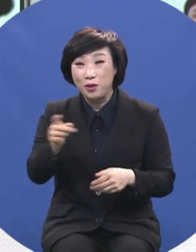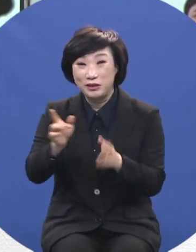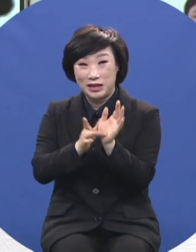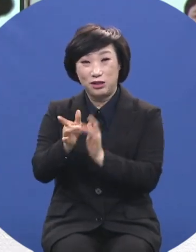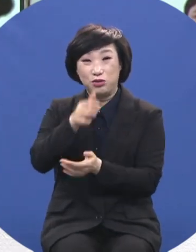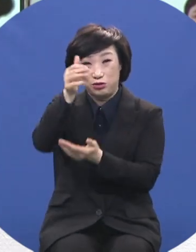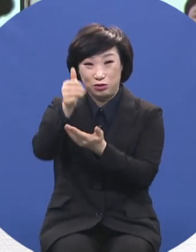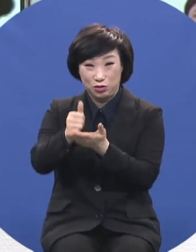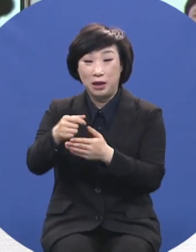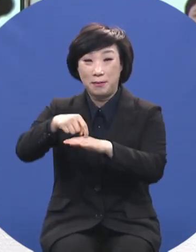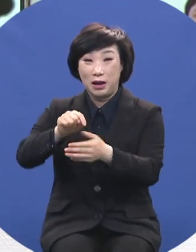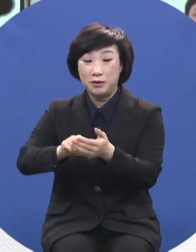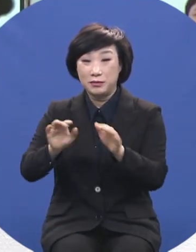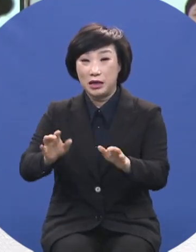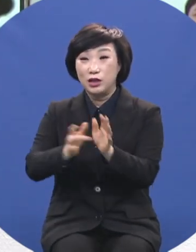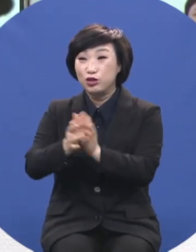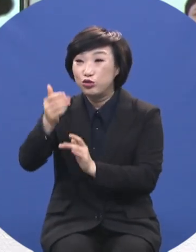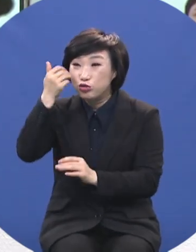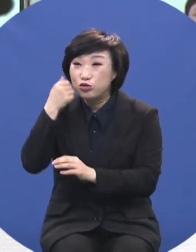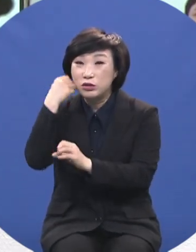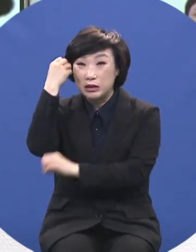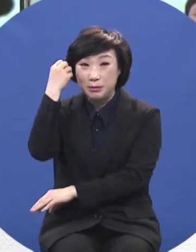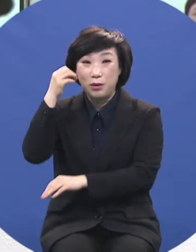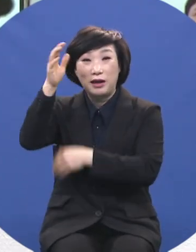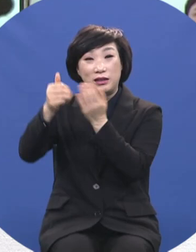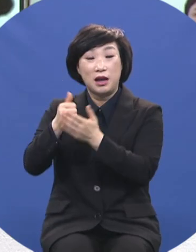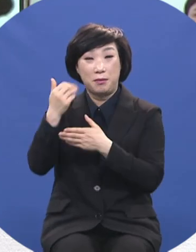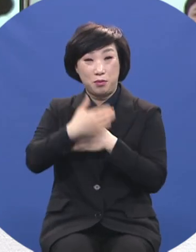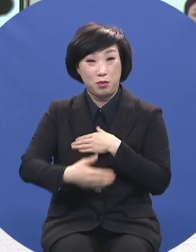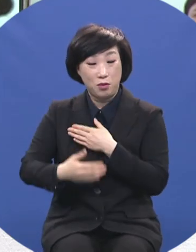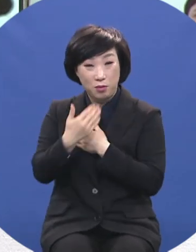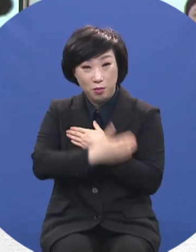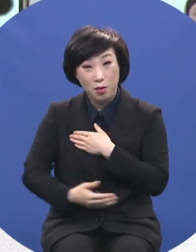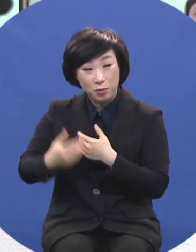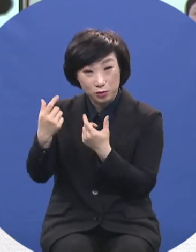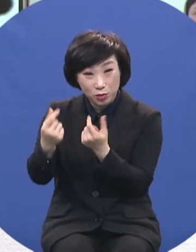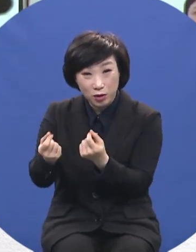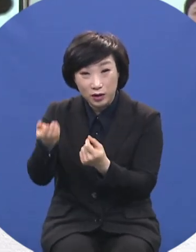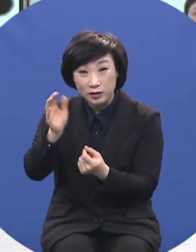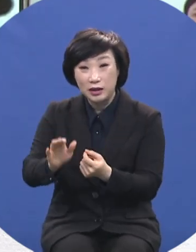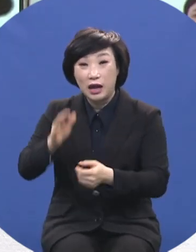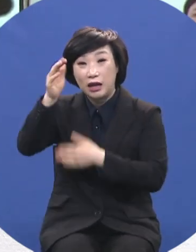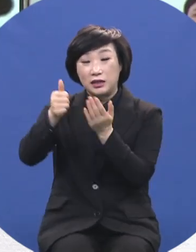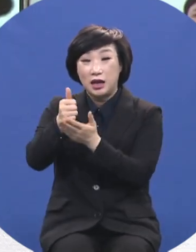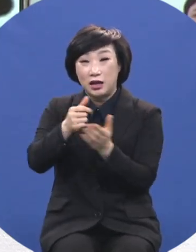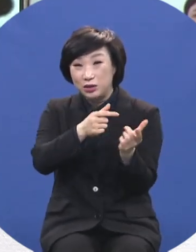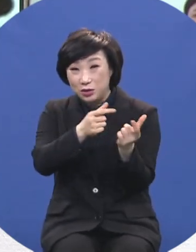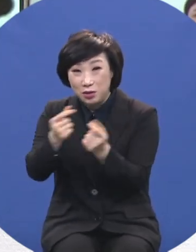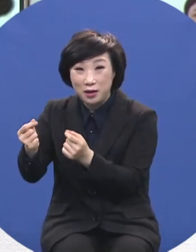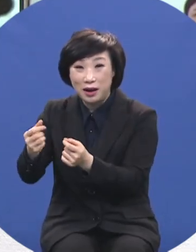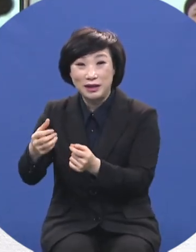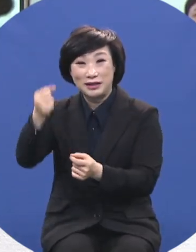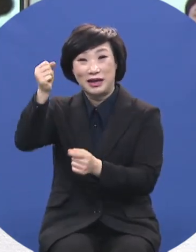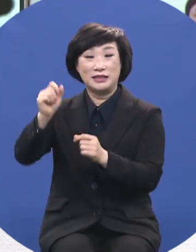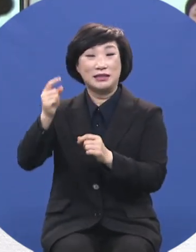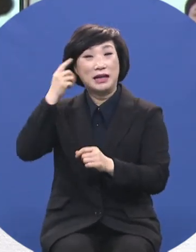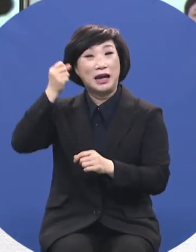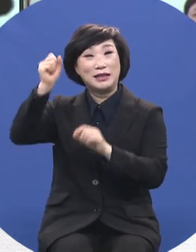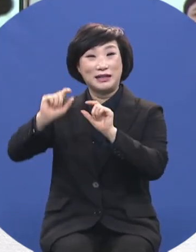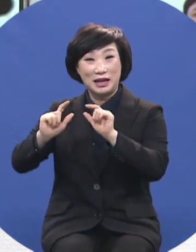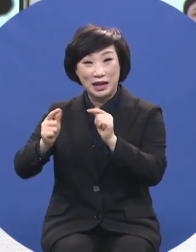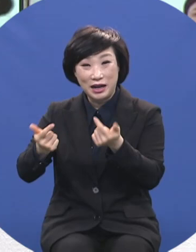마음이니 그는 근본 하나님의 본체시나 하나님과 동등됨을 취할 것으로